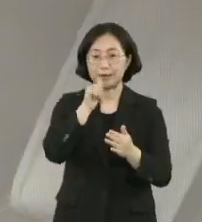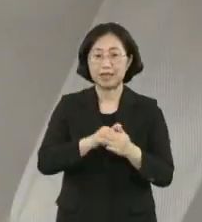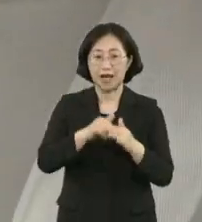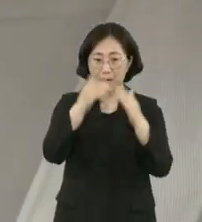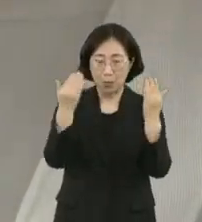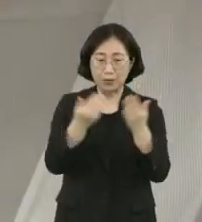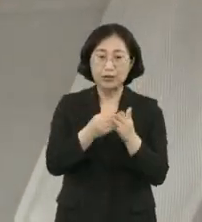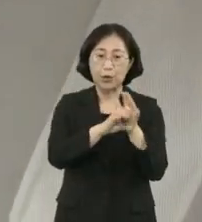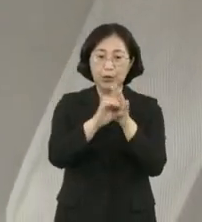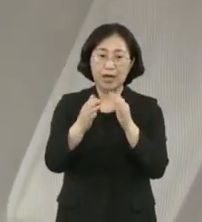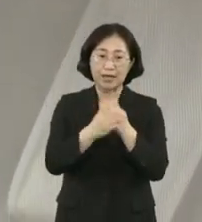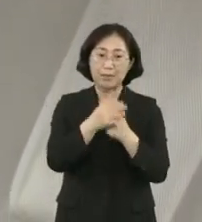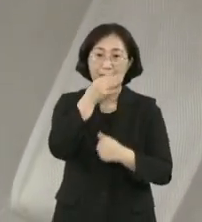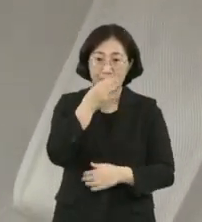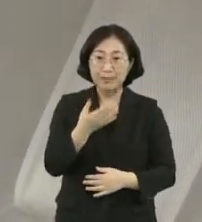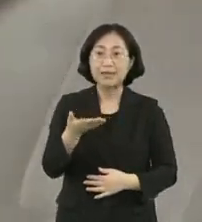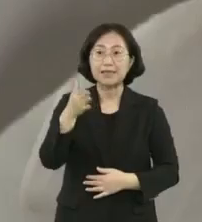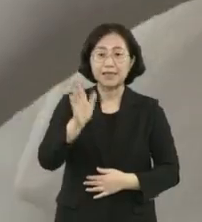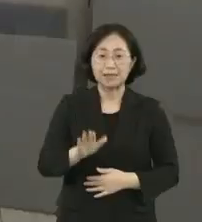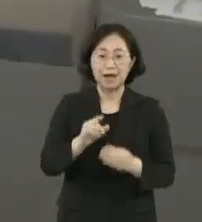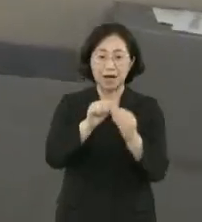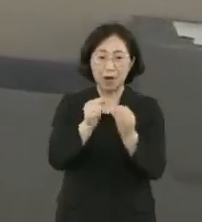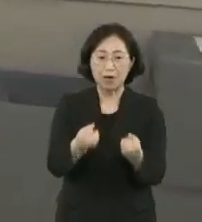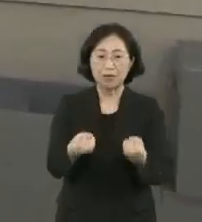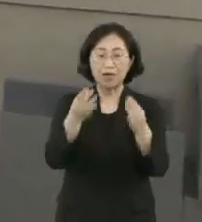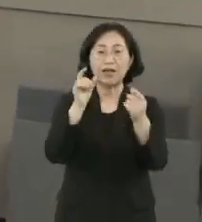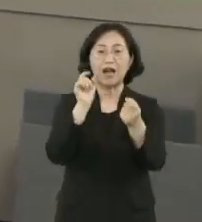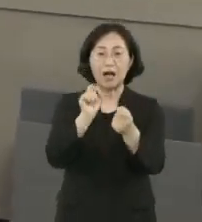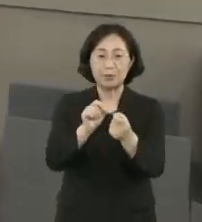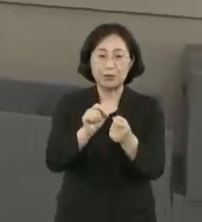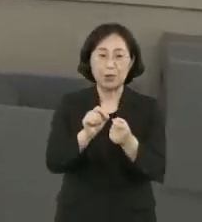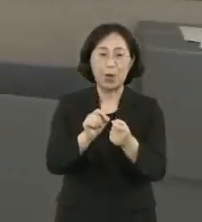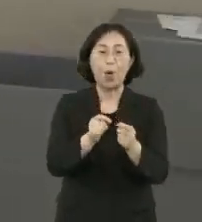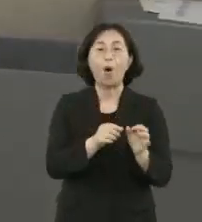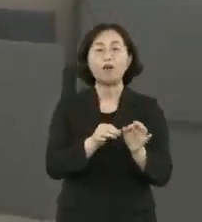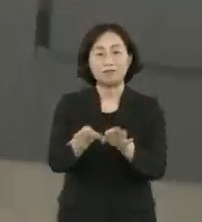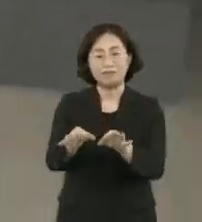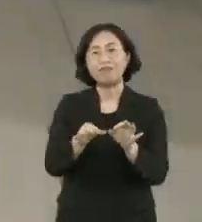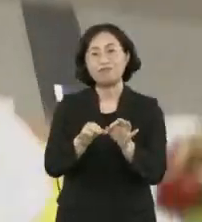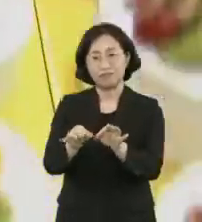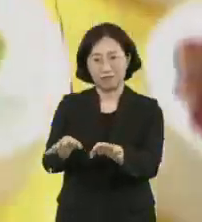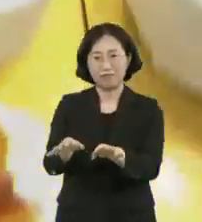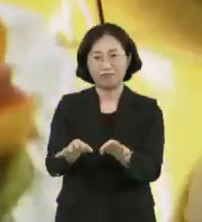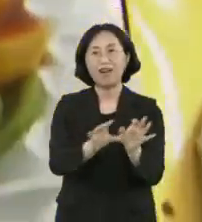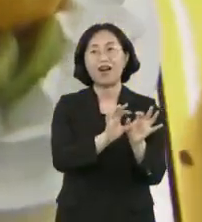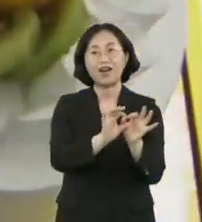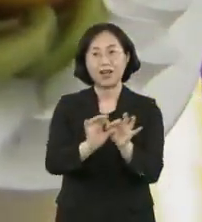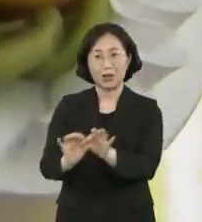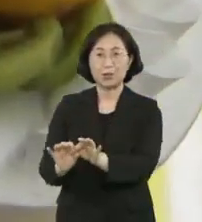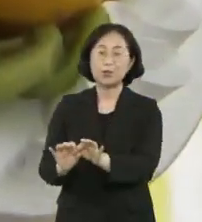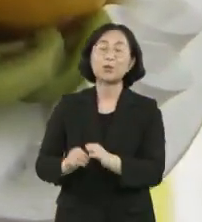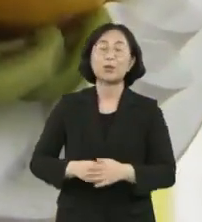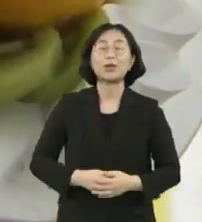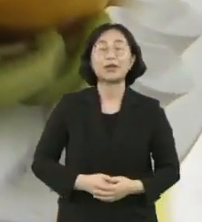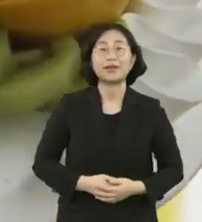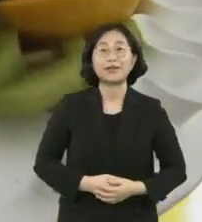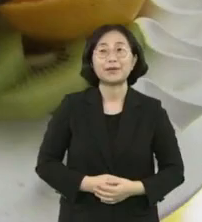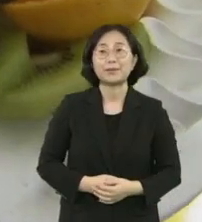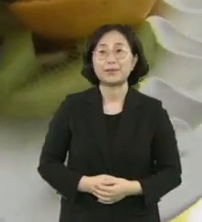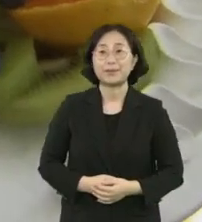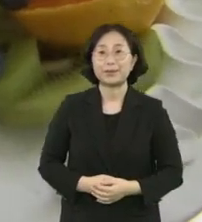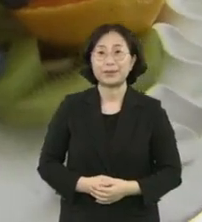모두가 힘겨운 시기를 보내고 있지만 명절을 앞두고 곳곳에서 통 큰 기부 행렬이 계속되고 있습니다. TJB